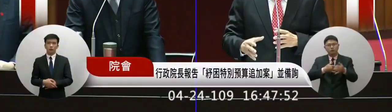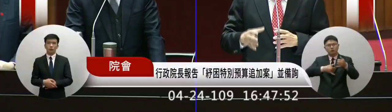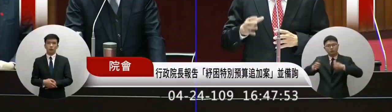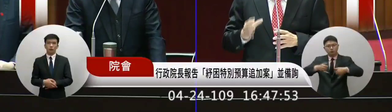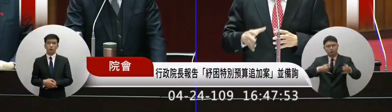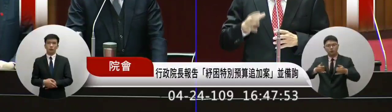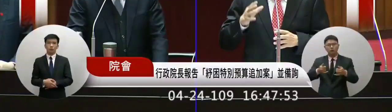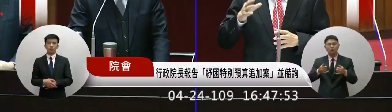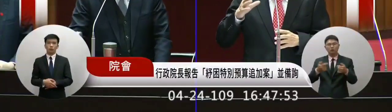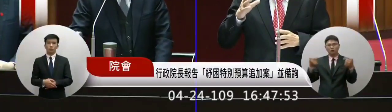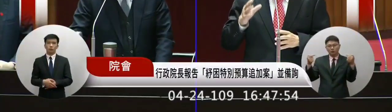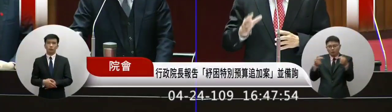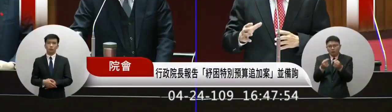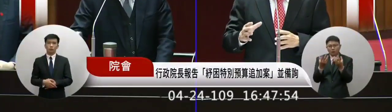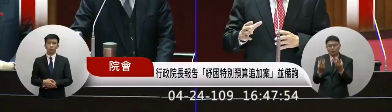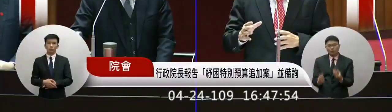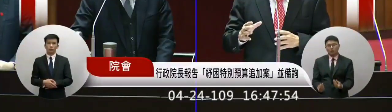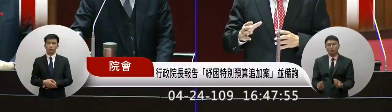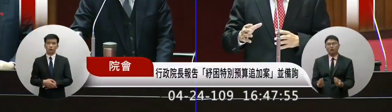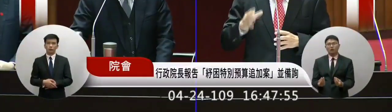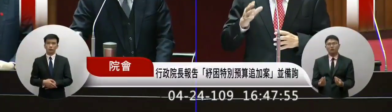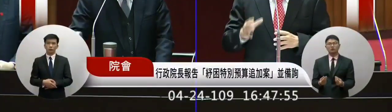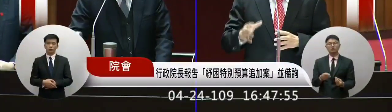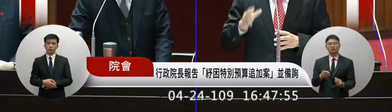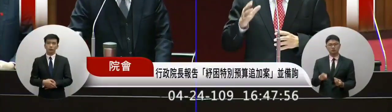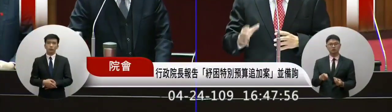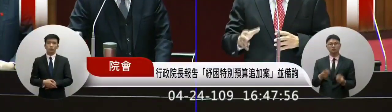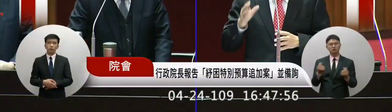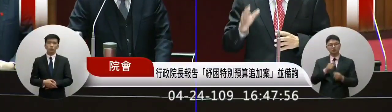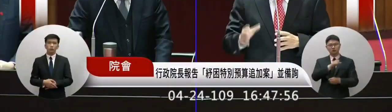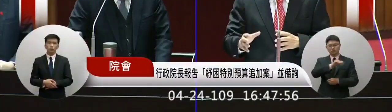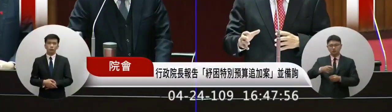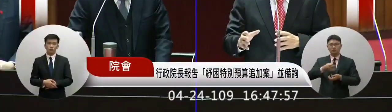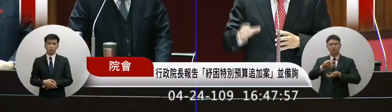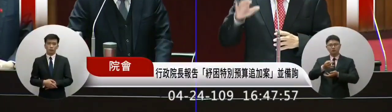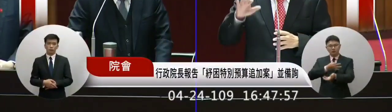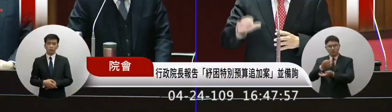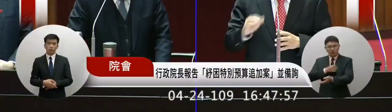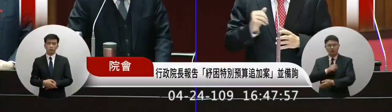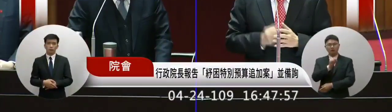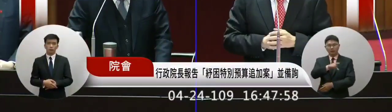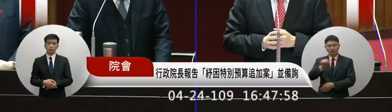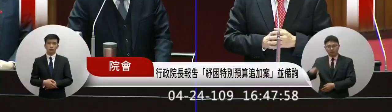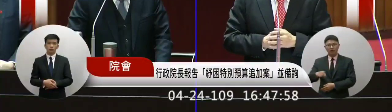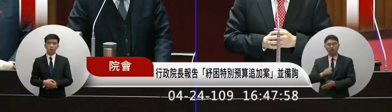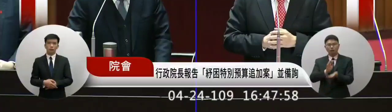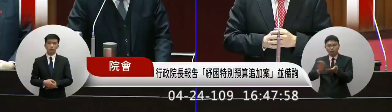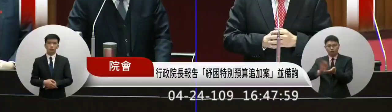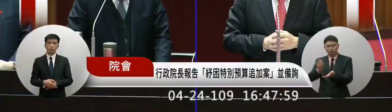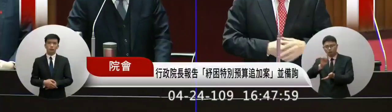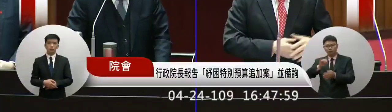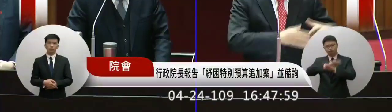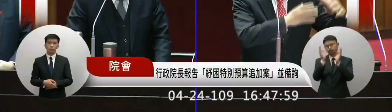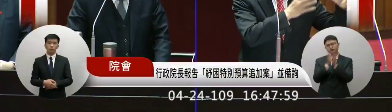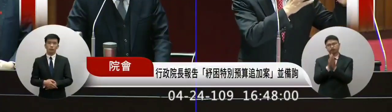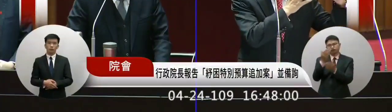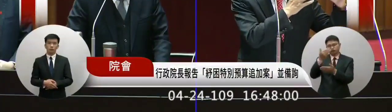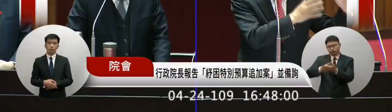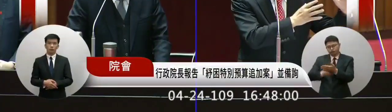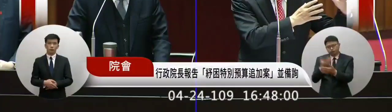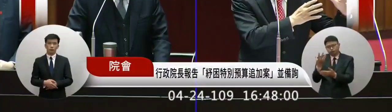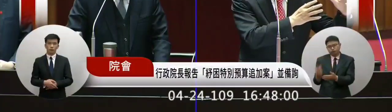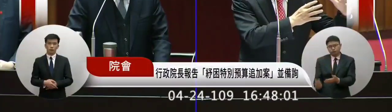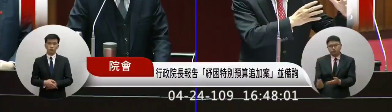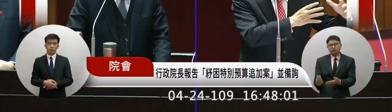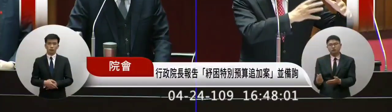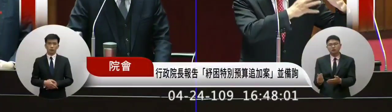成整个末端的不管是这些零售使用消费全部降低，所以它